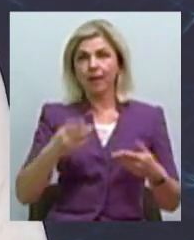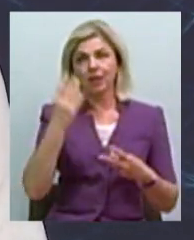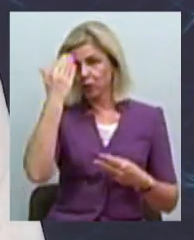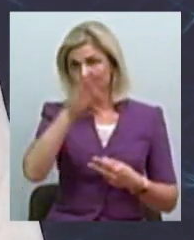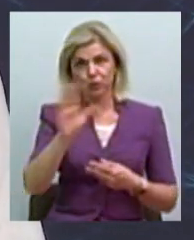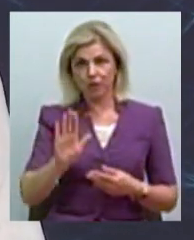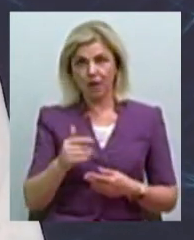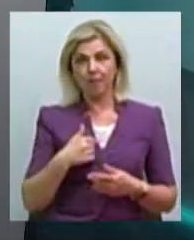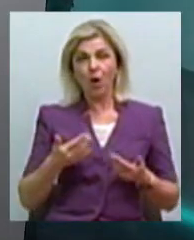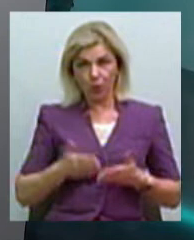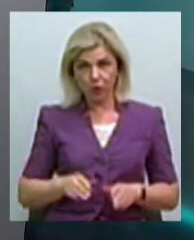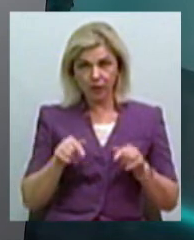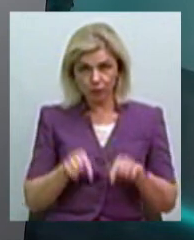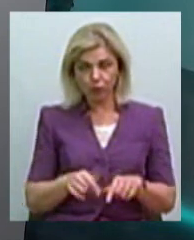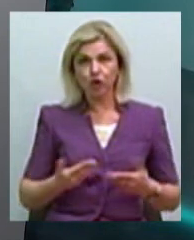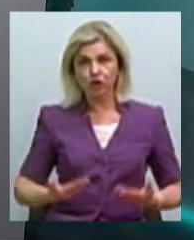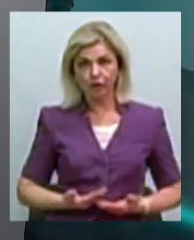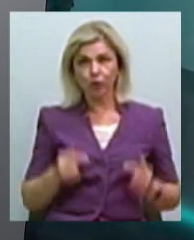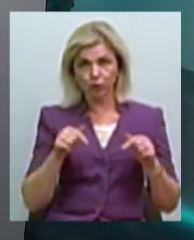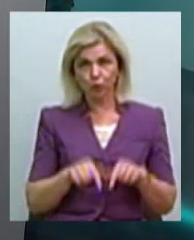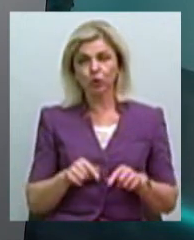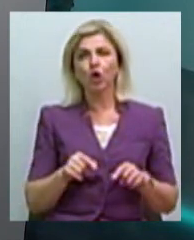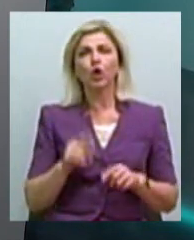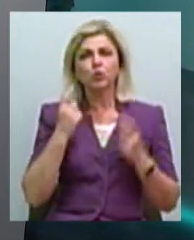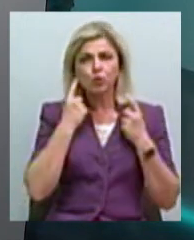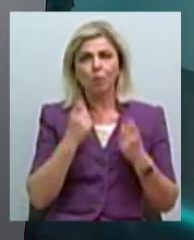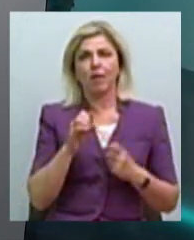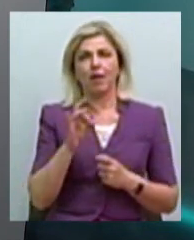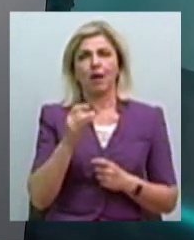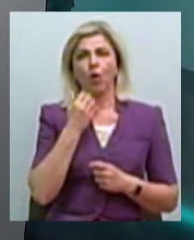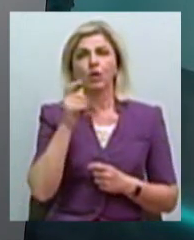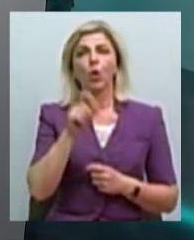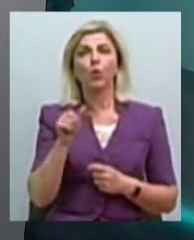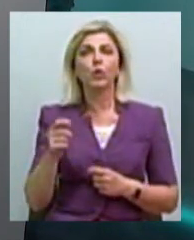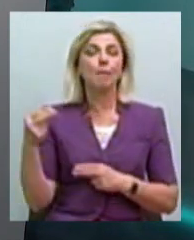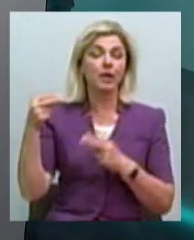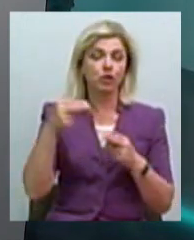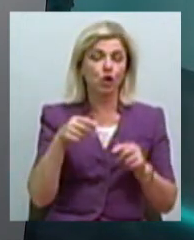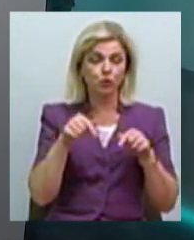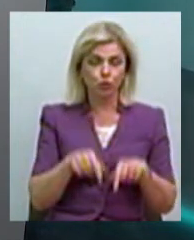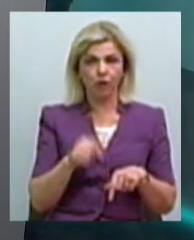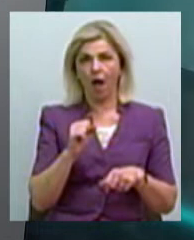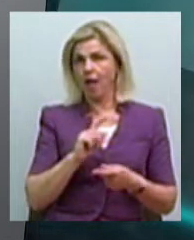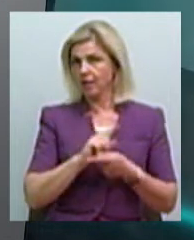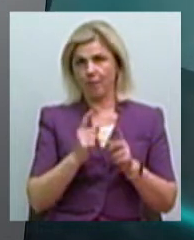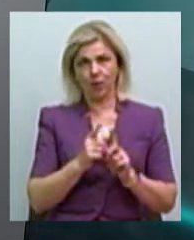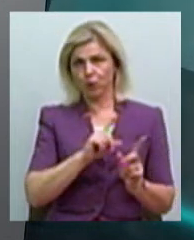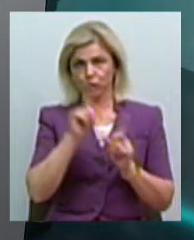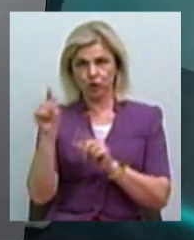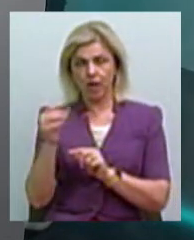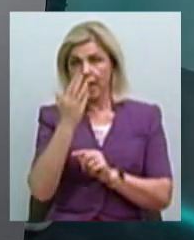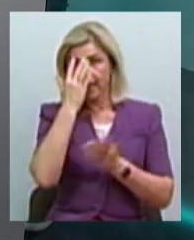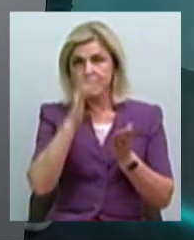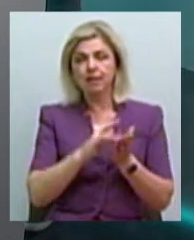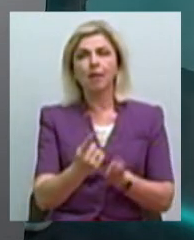здесь, живем, кто-то приехал, это супер просто, когда люди приезжают, они наоборот уезжают. И поставлена цель первая и самая основная, это